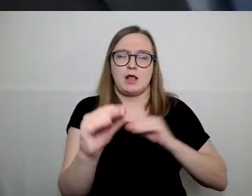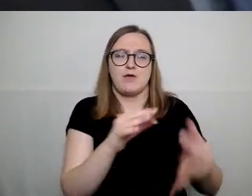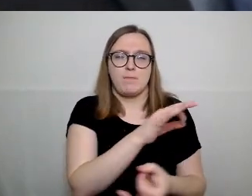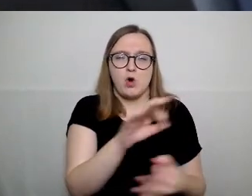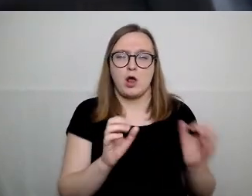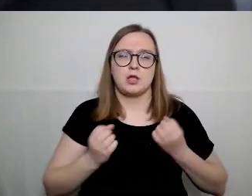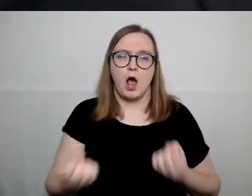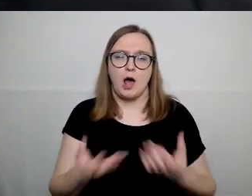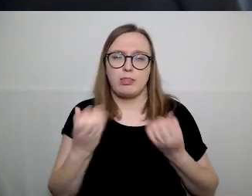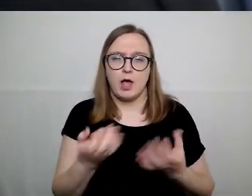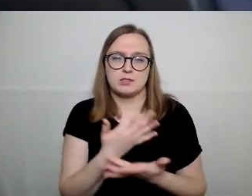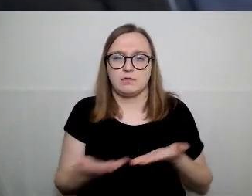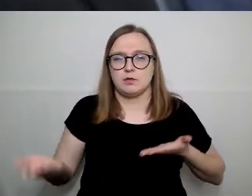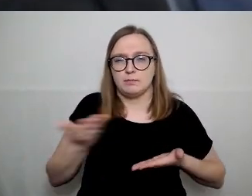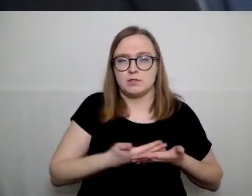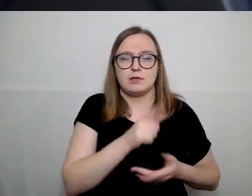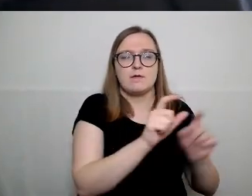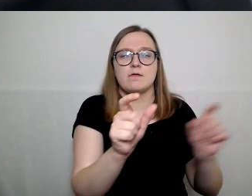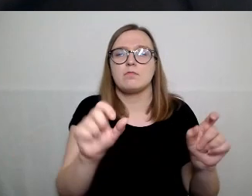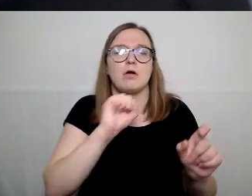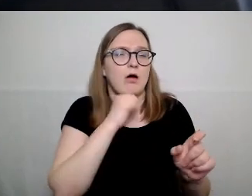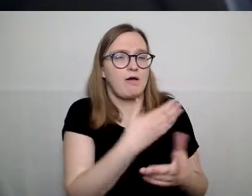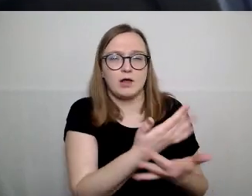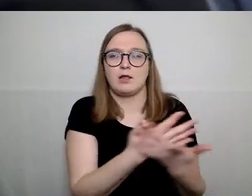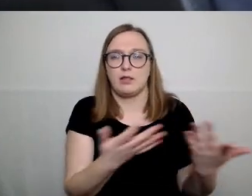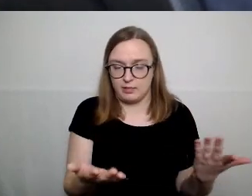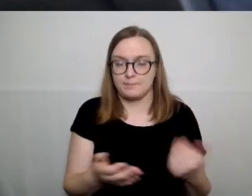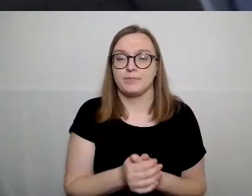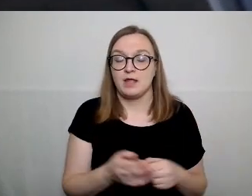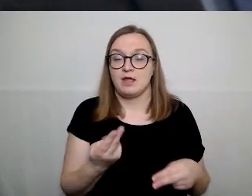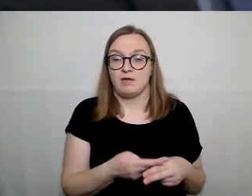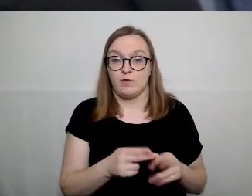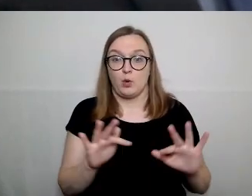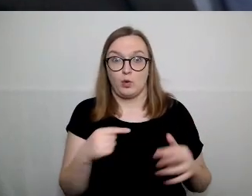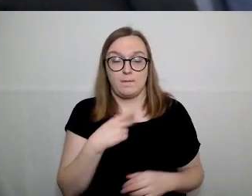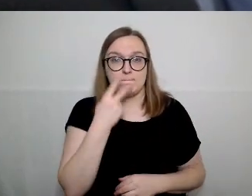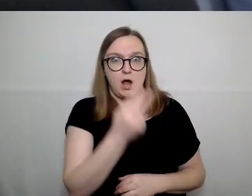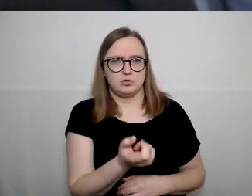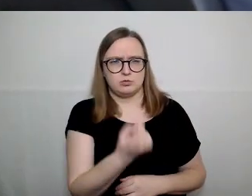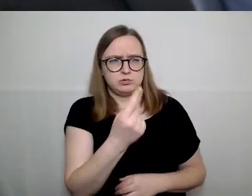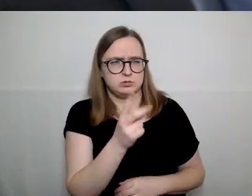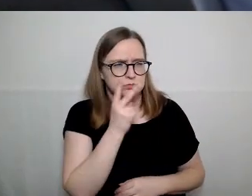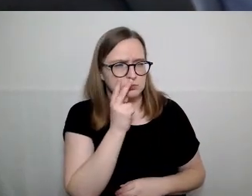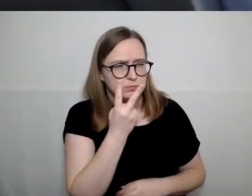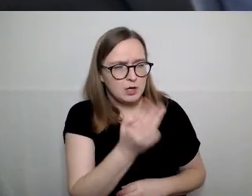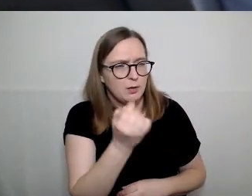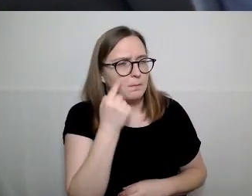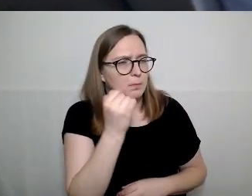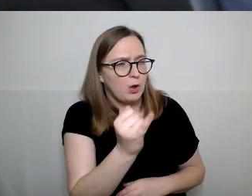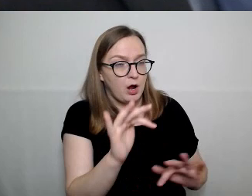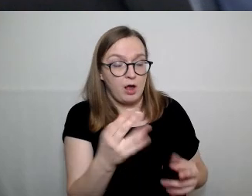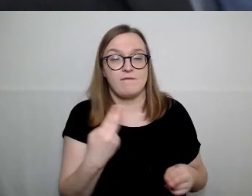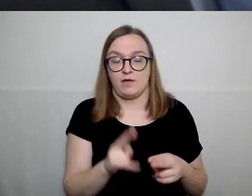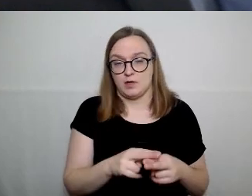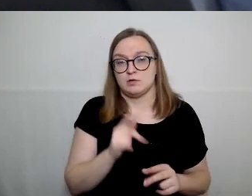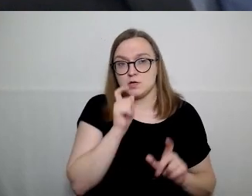šių bendrovių ir tarpinės, todėl ten, kur matom raudonus signalus, į juos reaguojam, ieškom bendrai tų